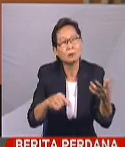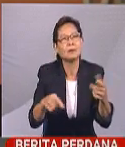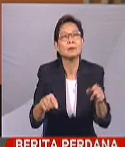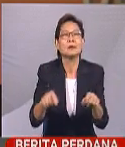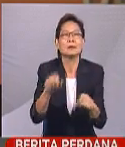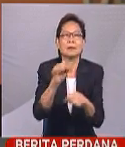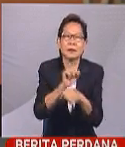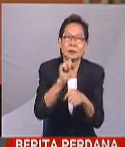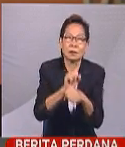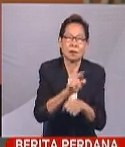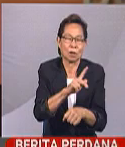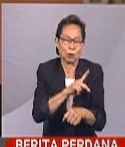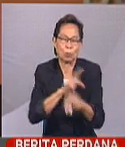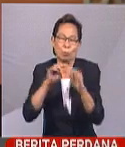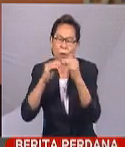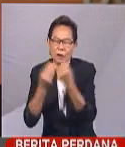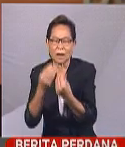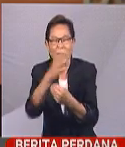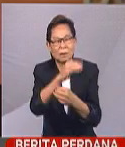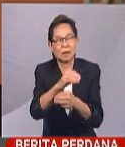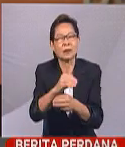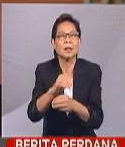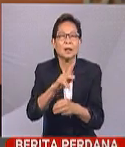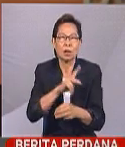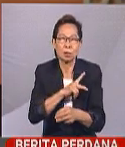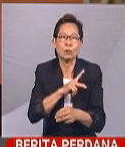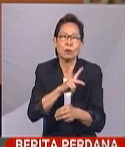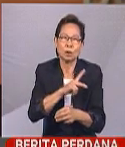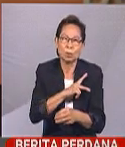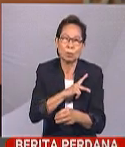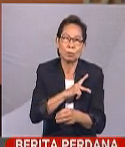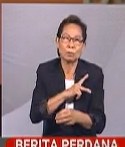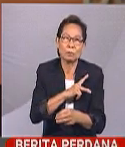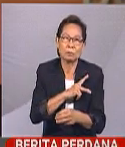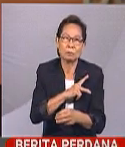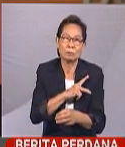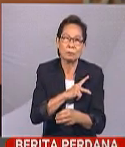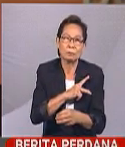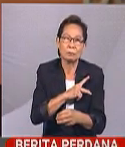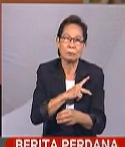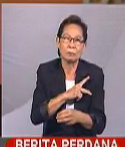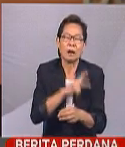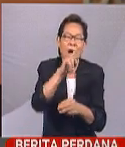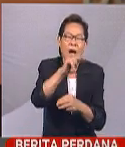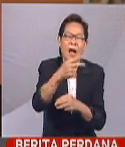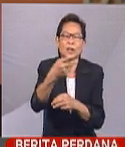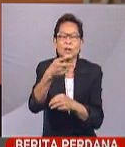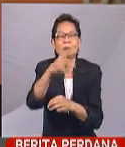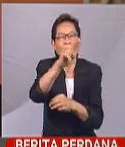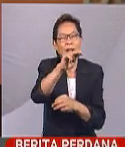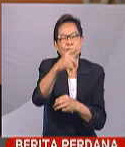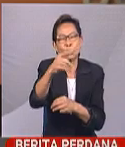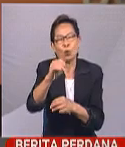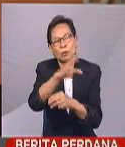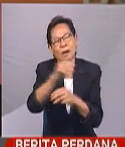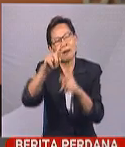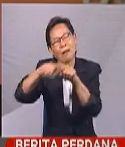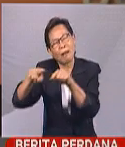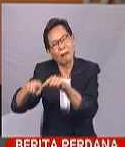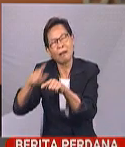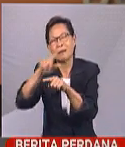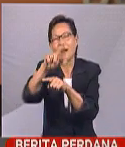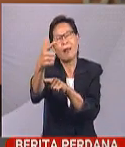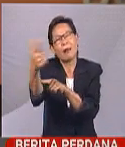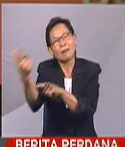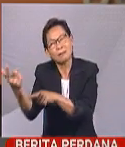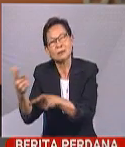sebagai ketua-ketua masyarakat dan juga ketua-ketua badan NGO dan sebagainya. So kerja